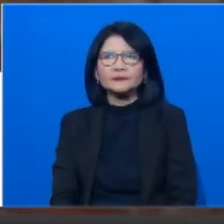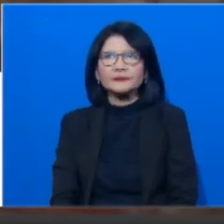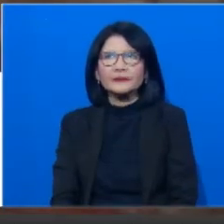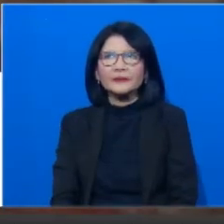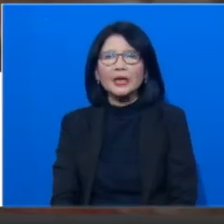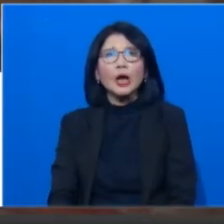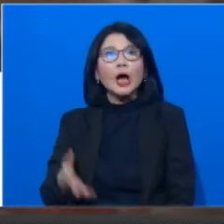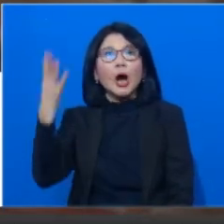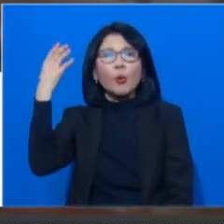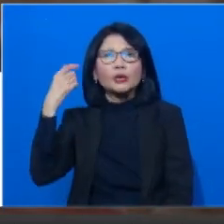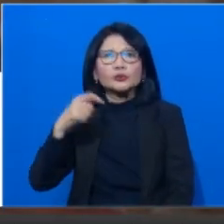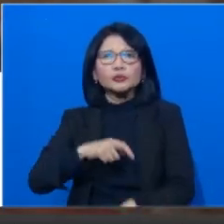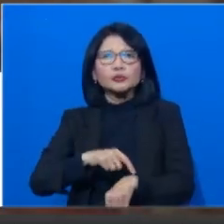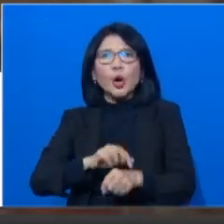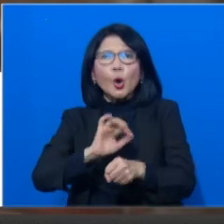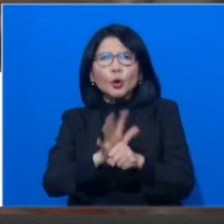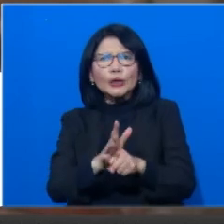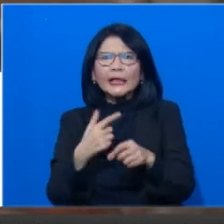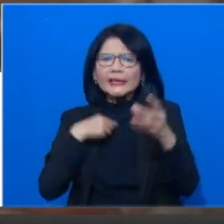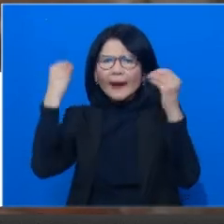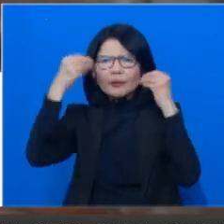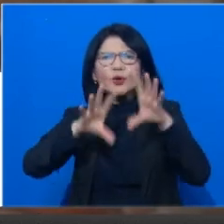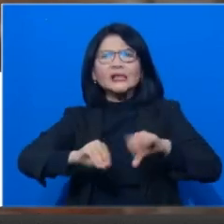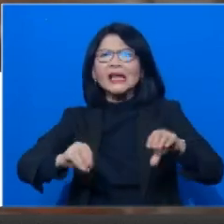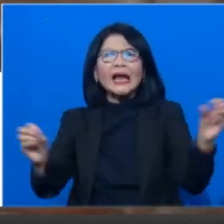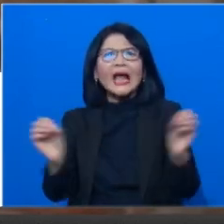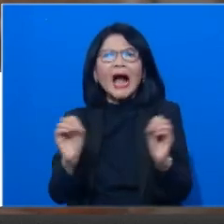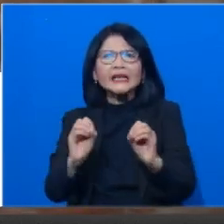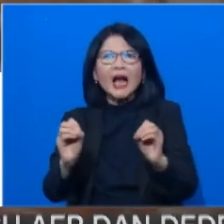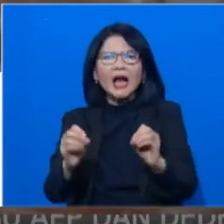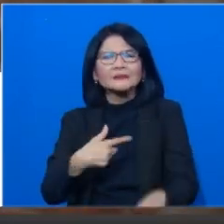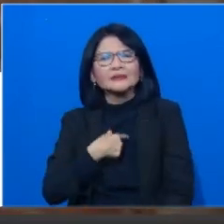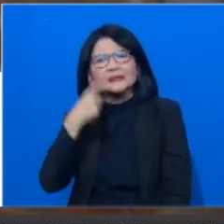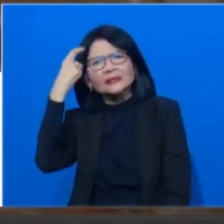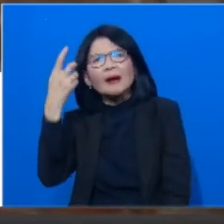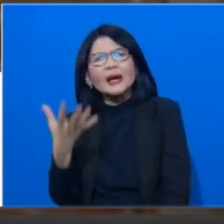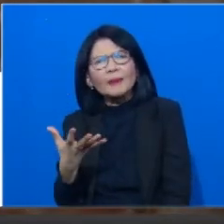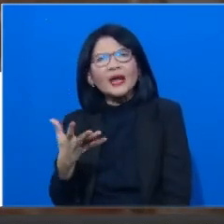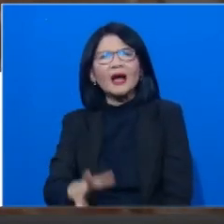corona itu kan kita bingung cari kerjaan, keluar pun bingung susah toh, mau coba cari gimana. Kebetulan